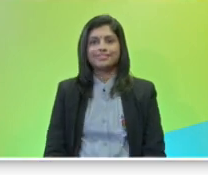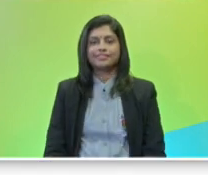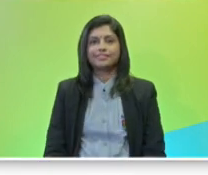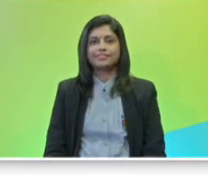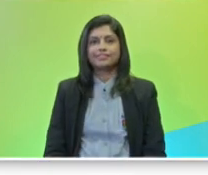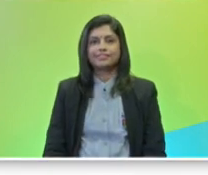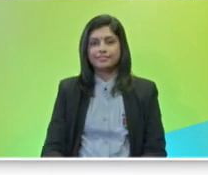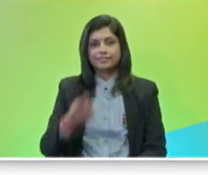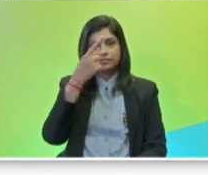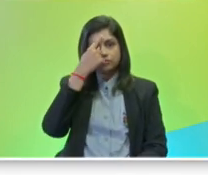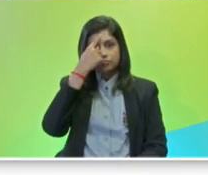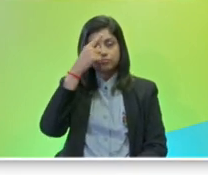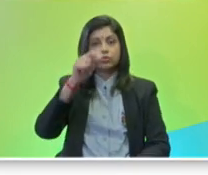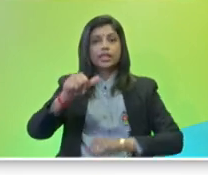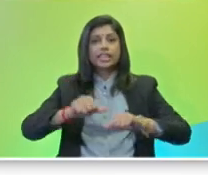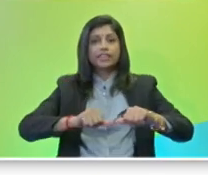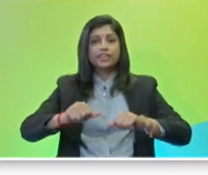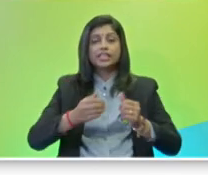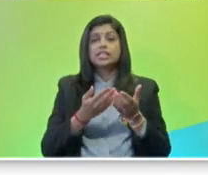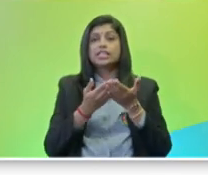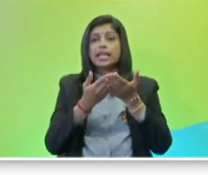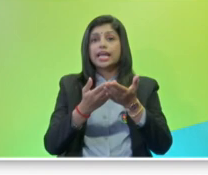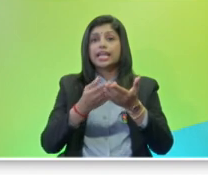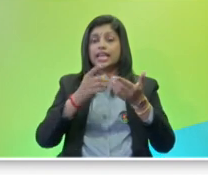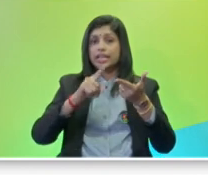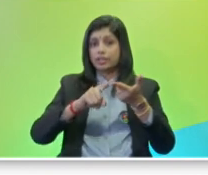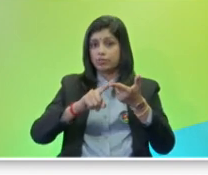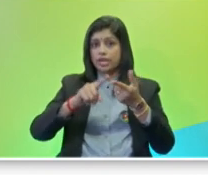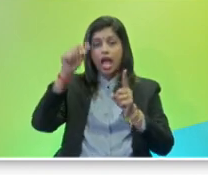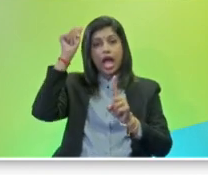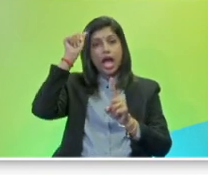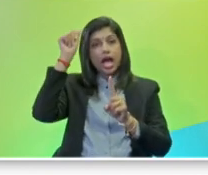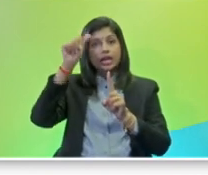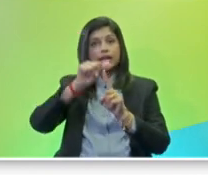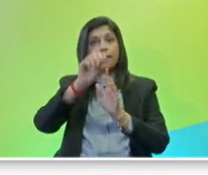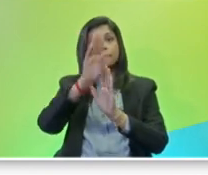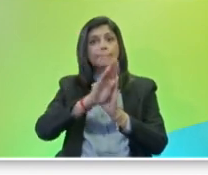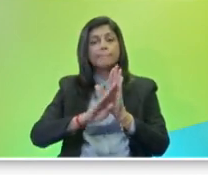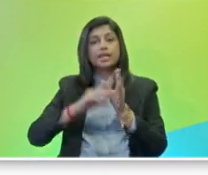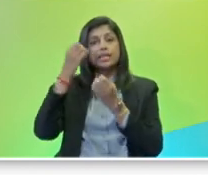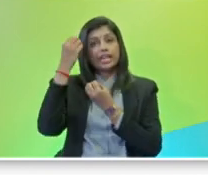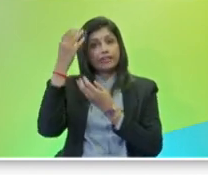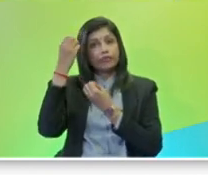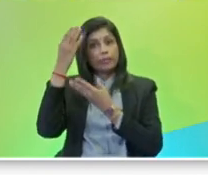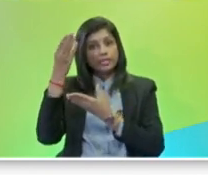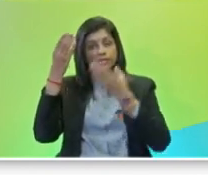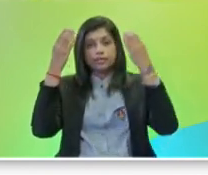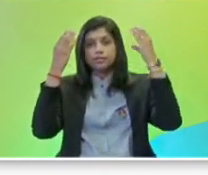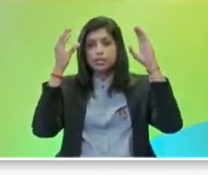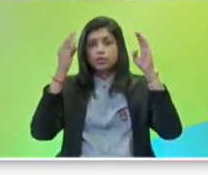activity cadangan kedua arah berinformasi Oke dekat sini Cikgu akan bagikan maklumat